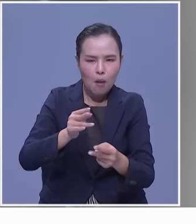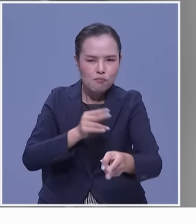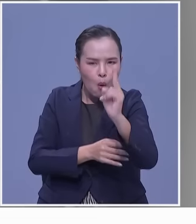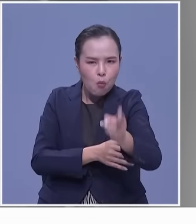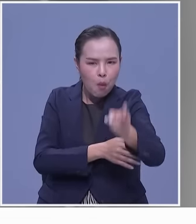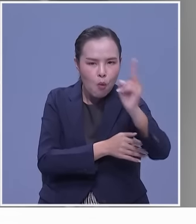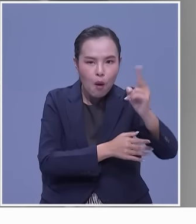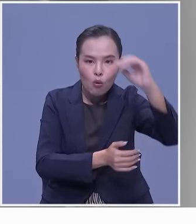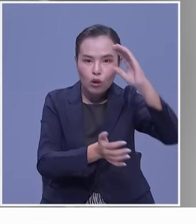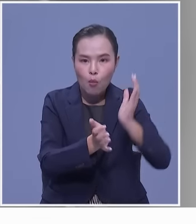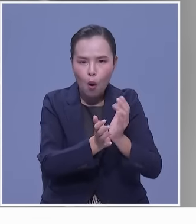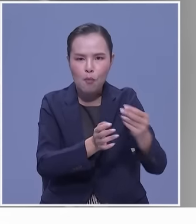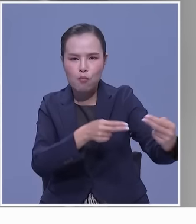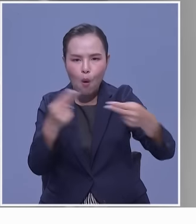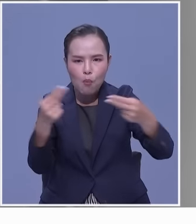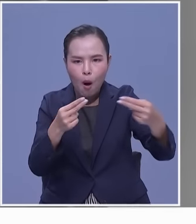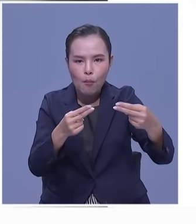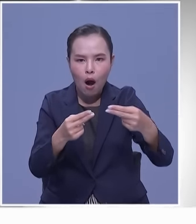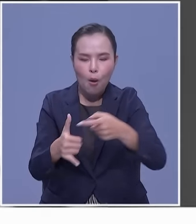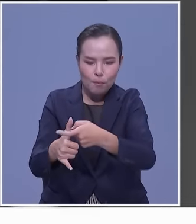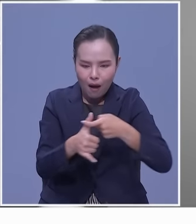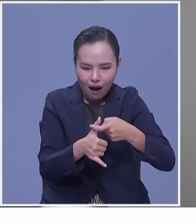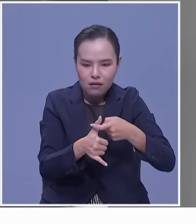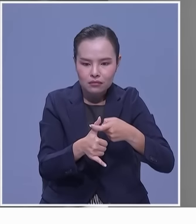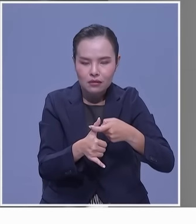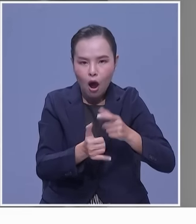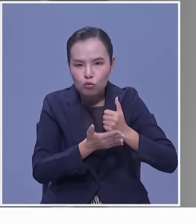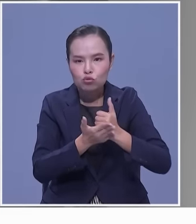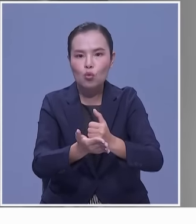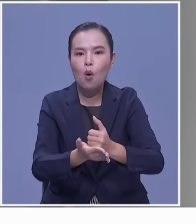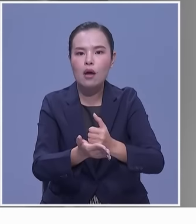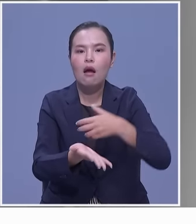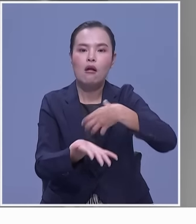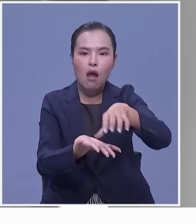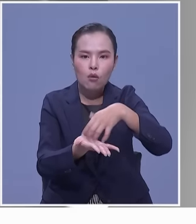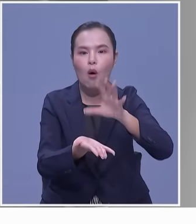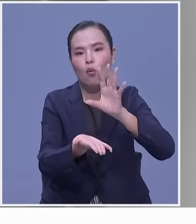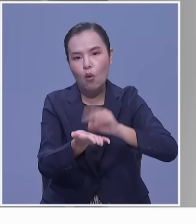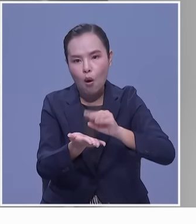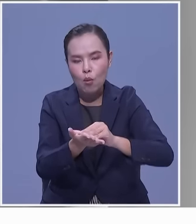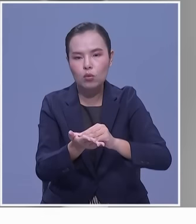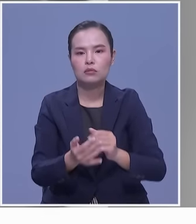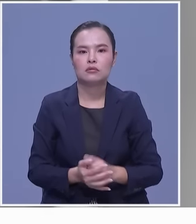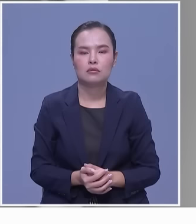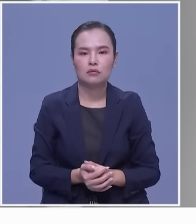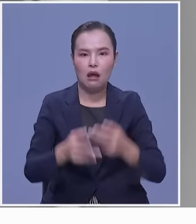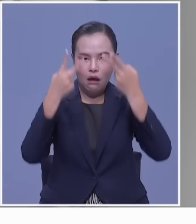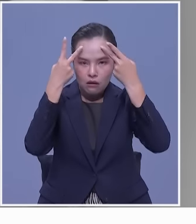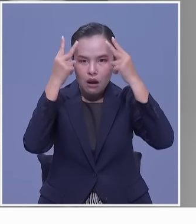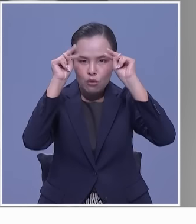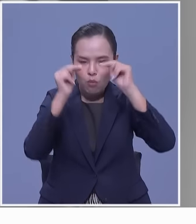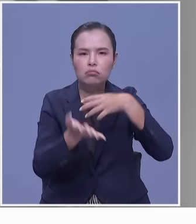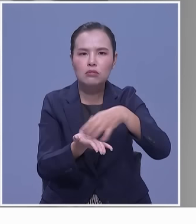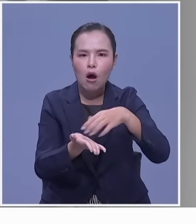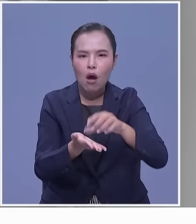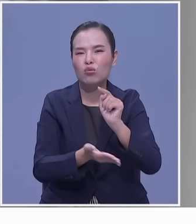ตำรวจด้วยแล้วก็มีการช่วยเหลือตัวประกันนะครับก็มีการรายงานสถานการณ์กับทางนายกแพทองทางนะครับแล้วก็